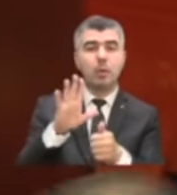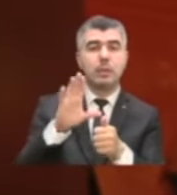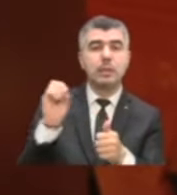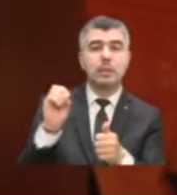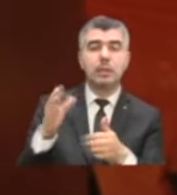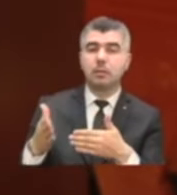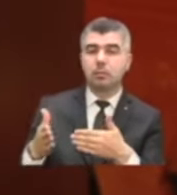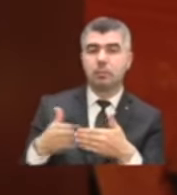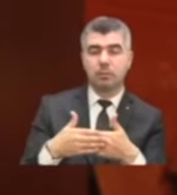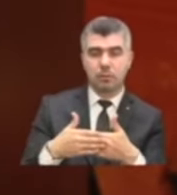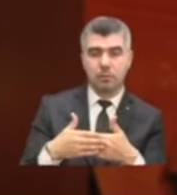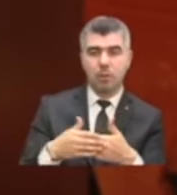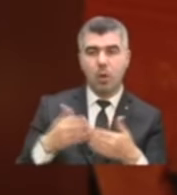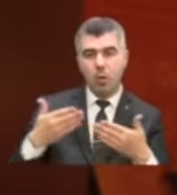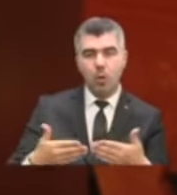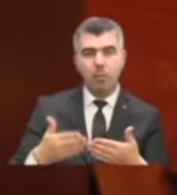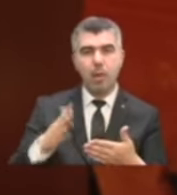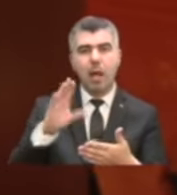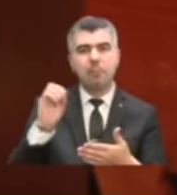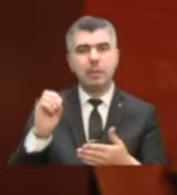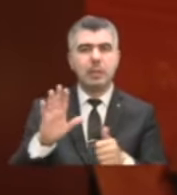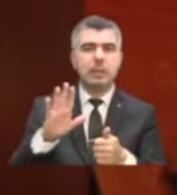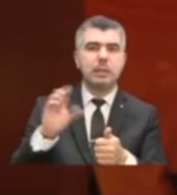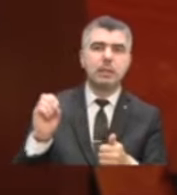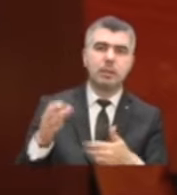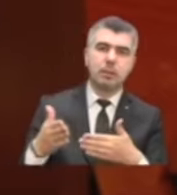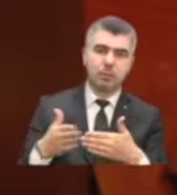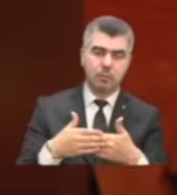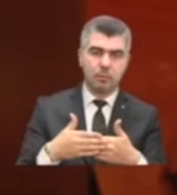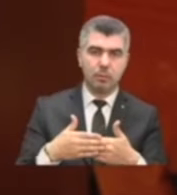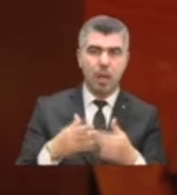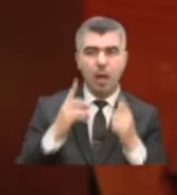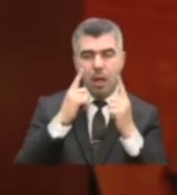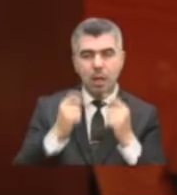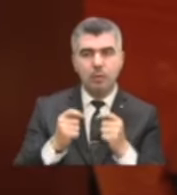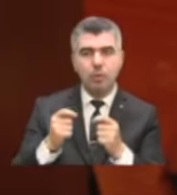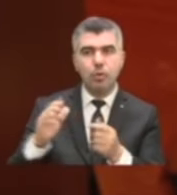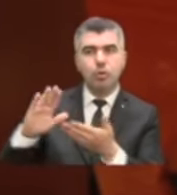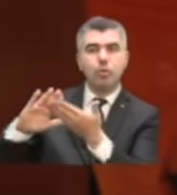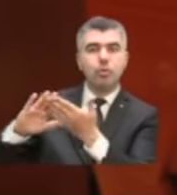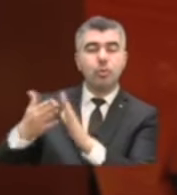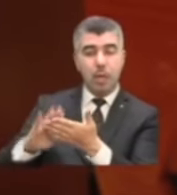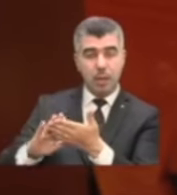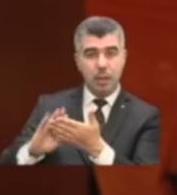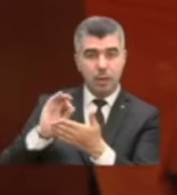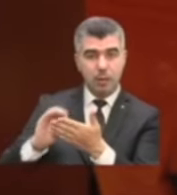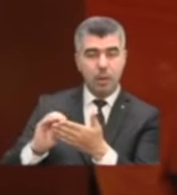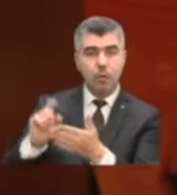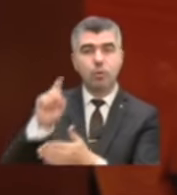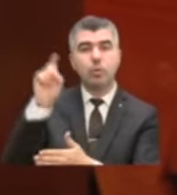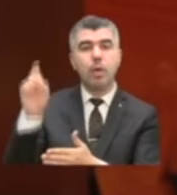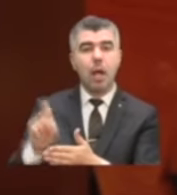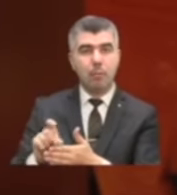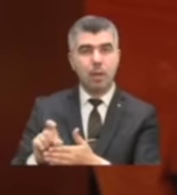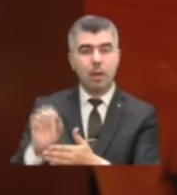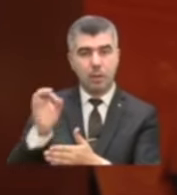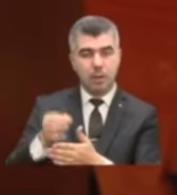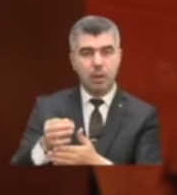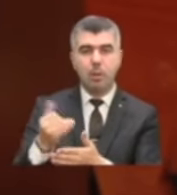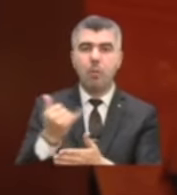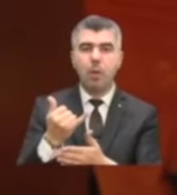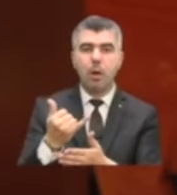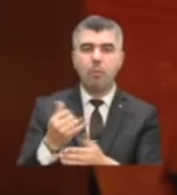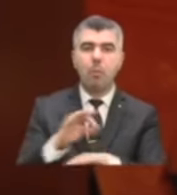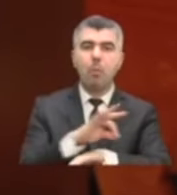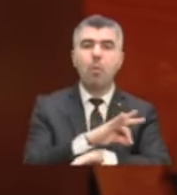مغلقه، اليوم بقات 50 ولا 60 اللي مغلقه. كنشوفوا مع الجماعات والمجتمع المدني باش يكون هناك تجاوب بالنسبه للموارد